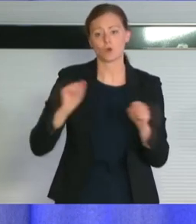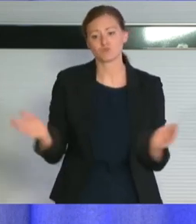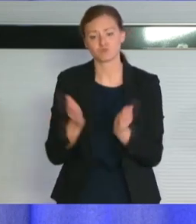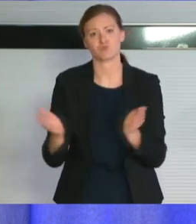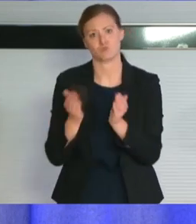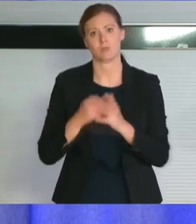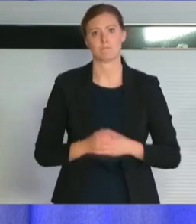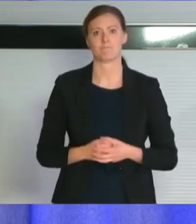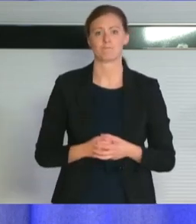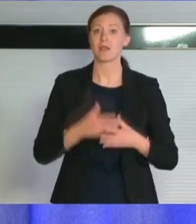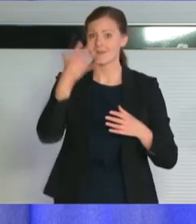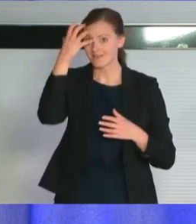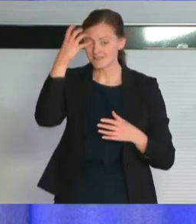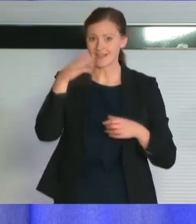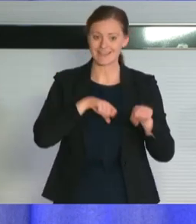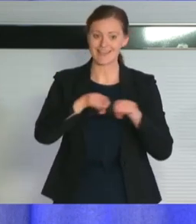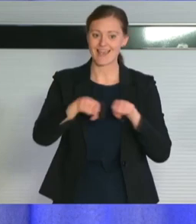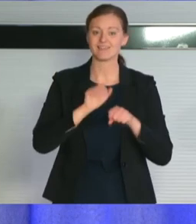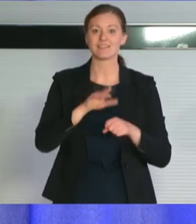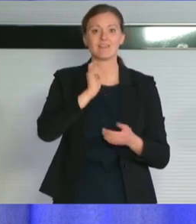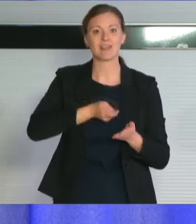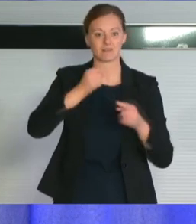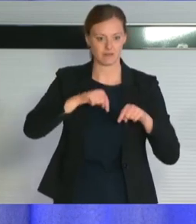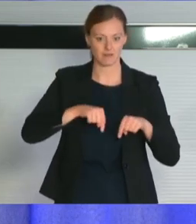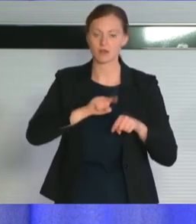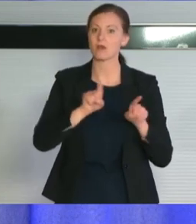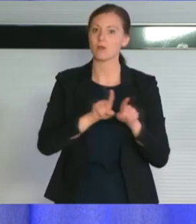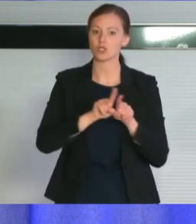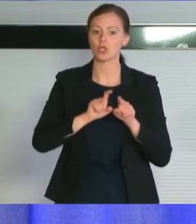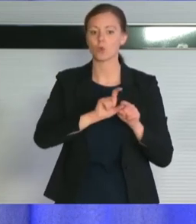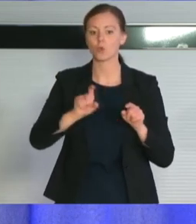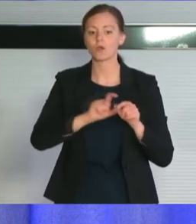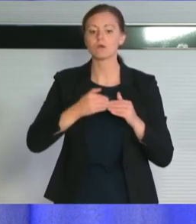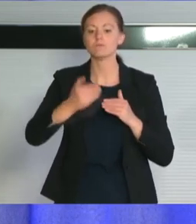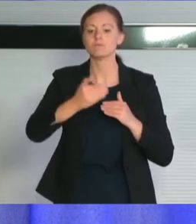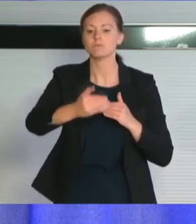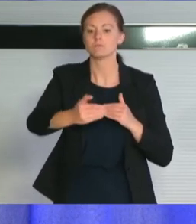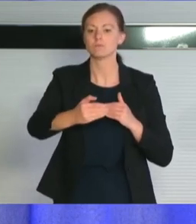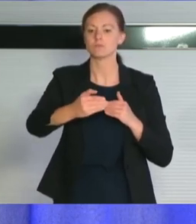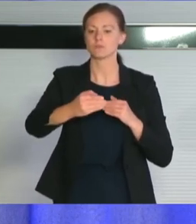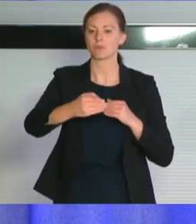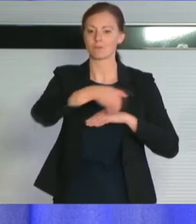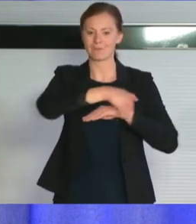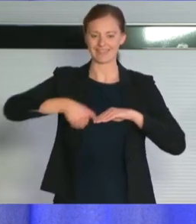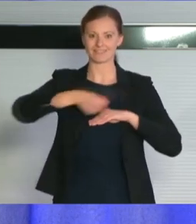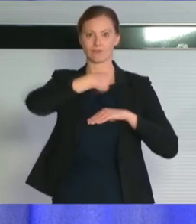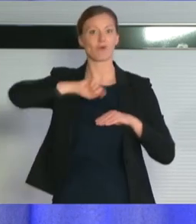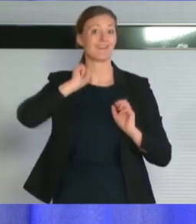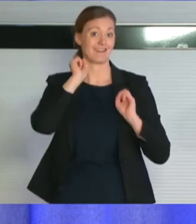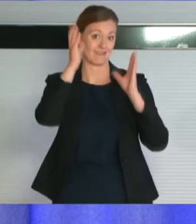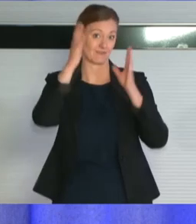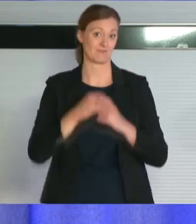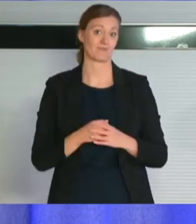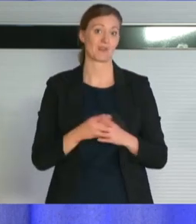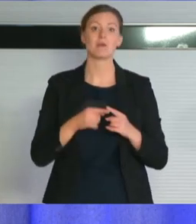Dessverre så betyr altså regjeringens vedtak i dag nye uker med sterke begrensninger på livene våre. Men vi gjør altså